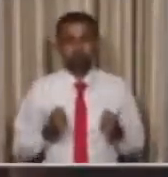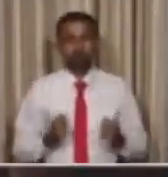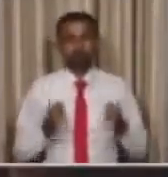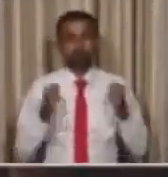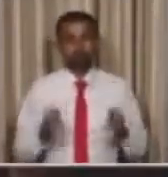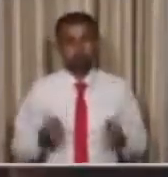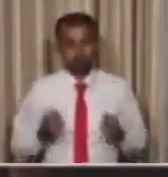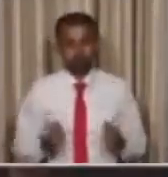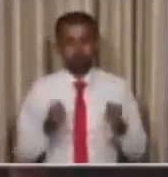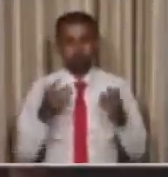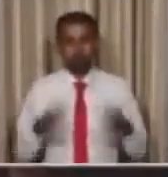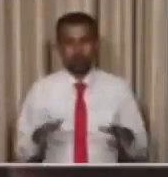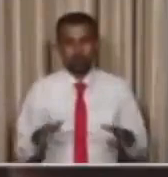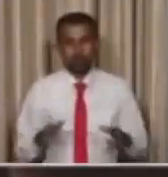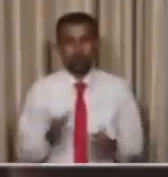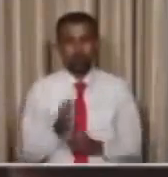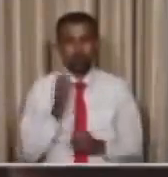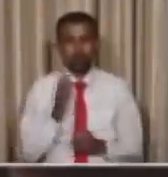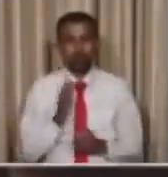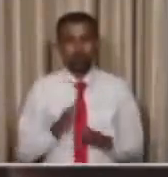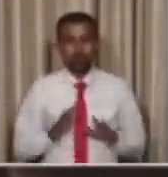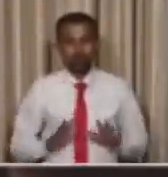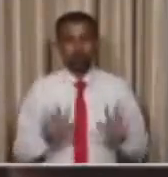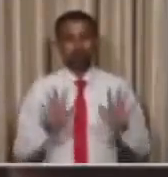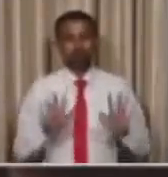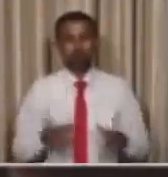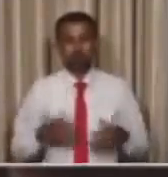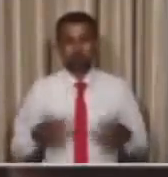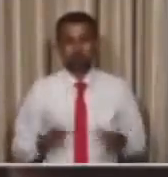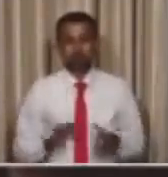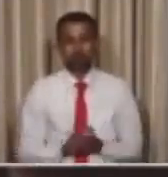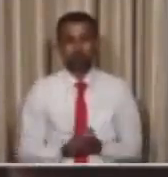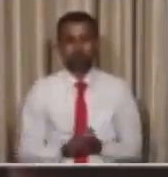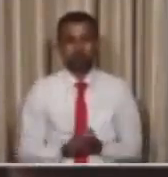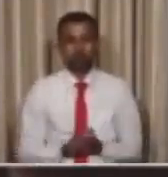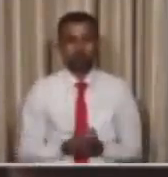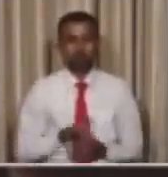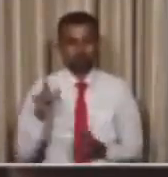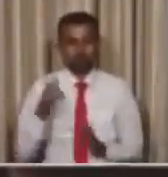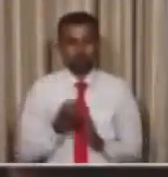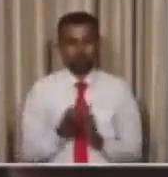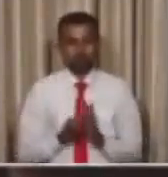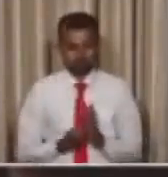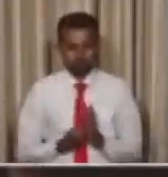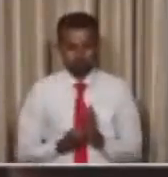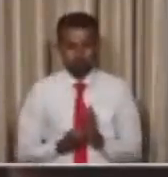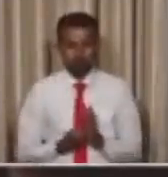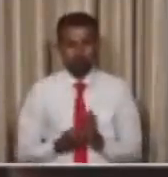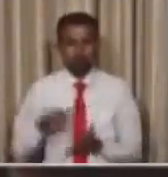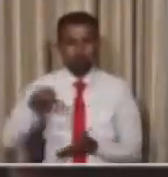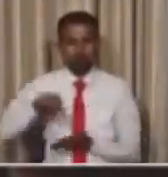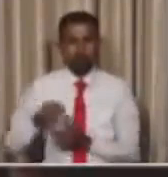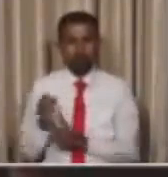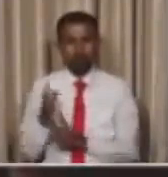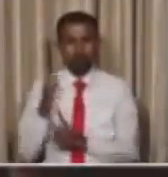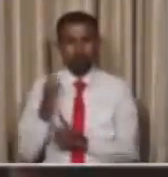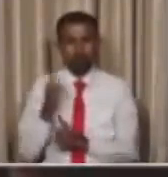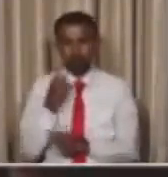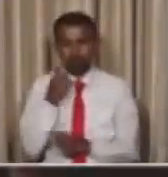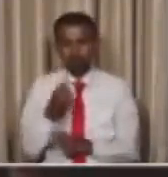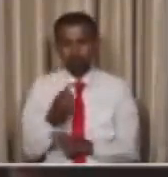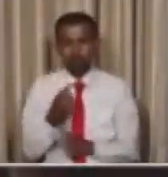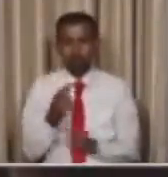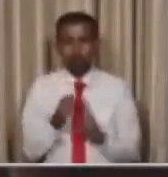චිලි චිල්ල මලේ කියලා ජනාධිපතිතුමා එයාව තල්ලු කරනවා. ඕකද විදේශ ප්‍රතිපත්තිය? ඉරානේ ජනාධිපතිතුමා දැක්ක ගමන් කියනවා